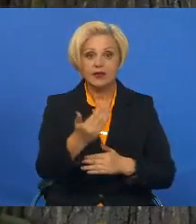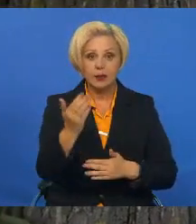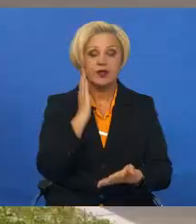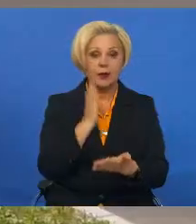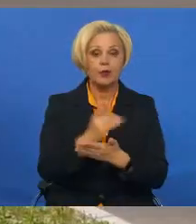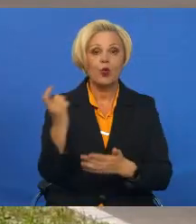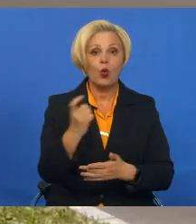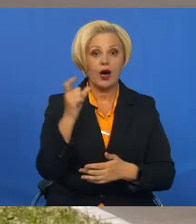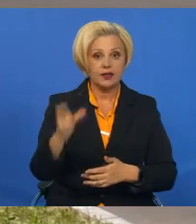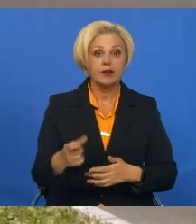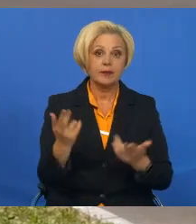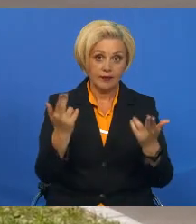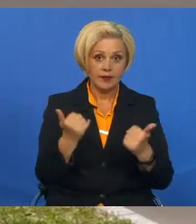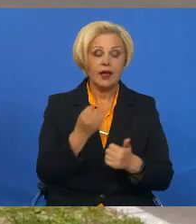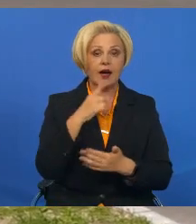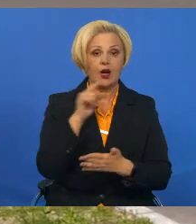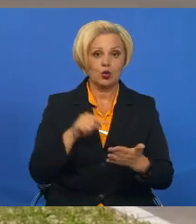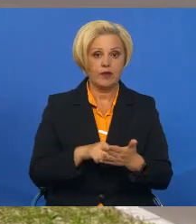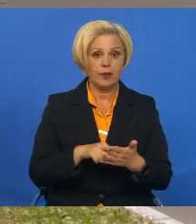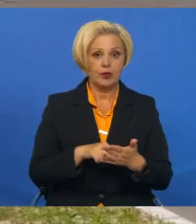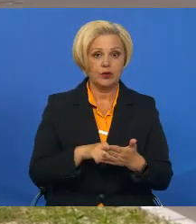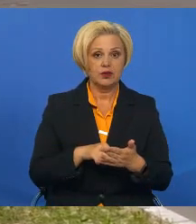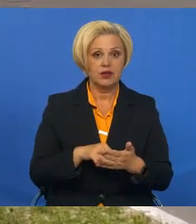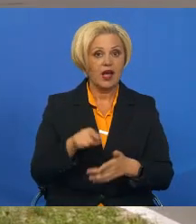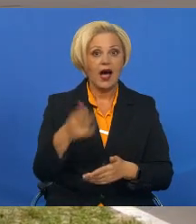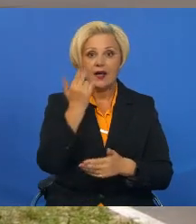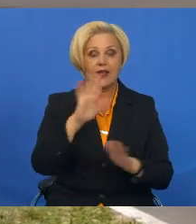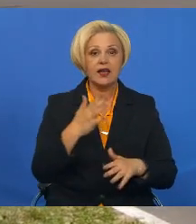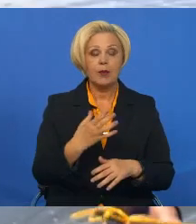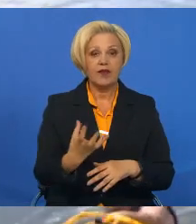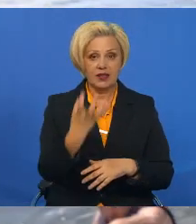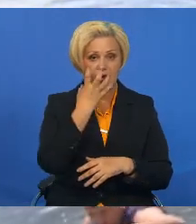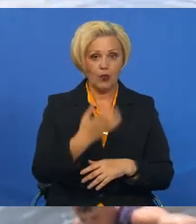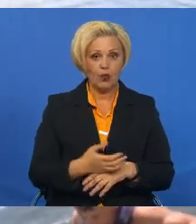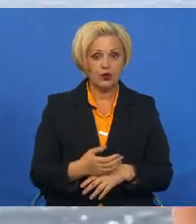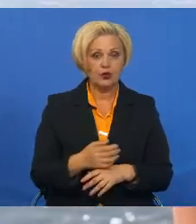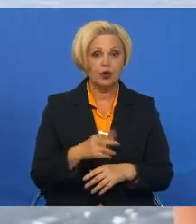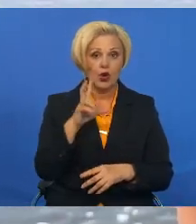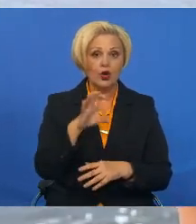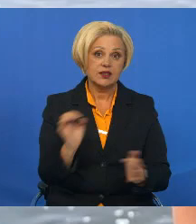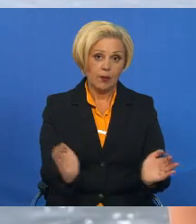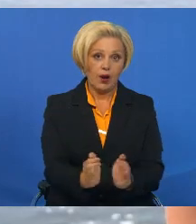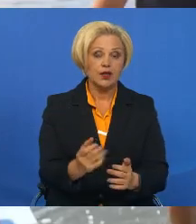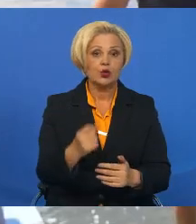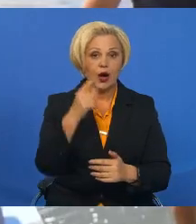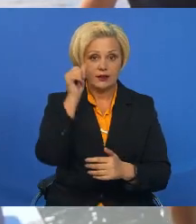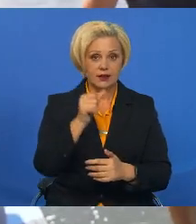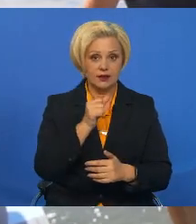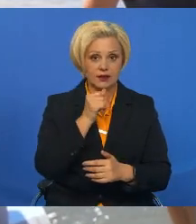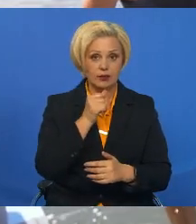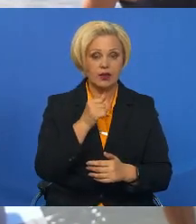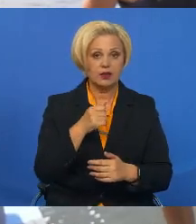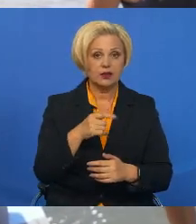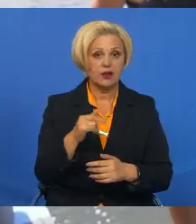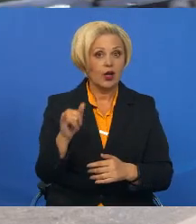ў гаспадароў. Да, хороший вопрос. А она не приучена к намордніку. Щеночка ещё, 11 месяцев. Но он же со мной